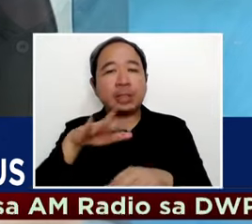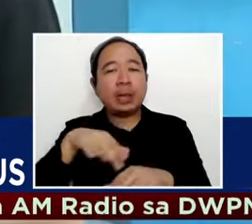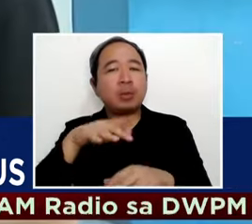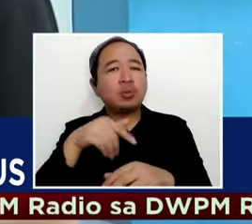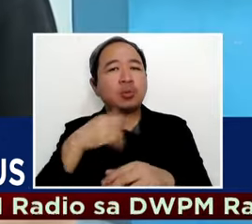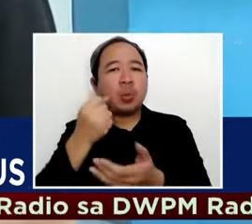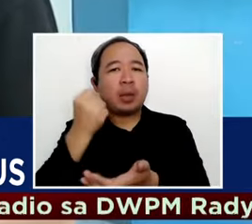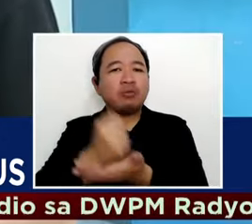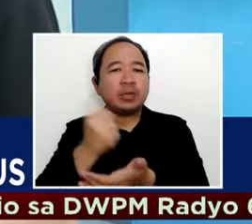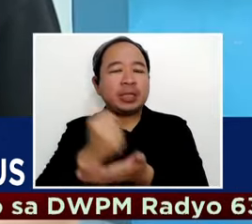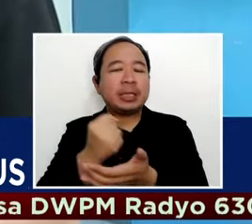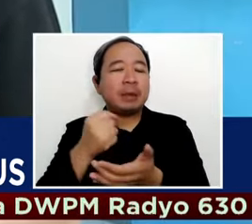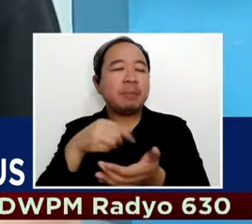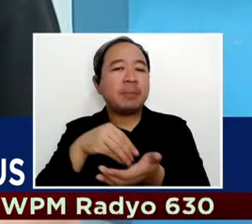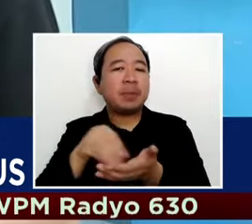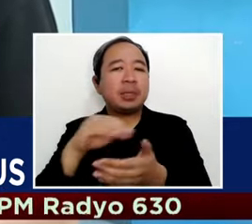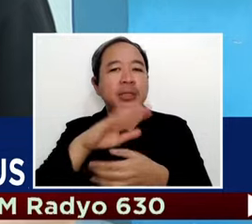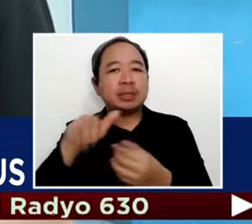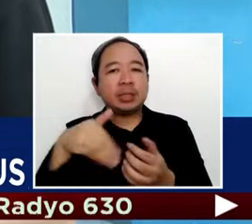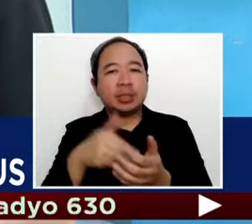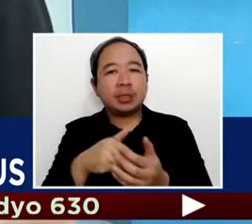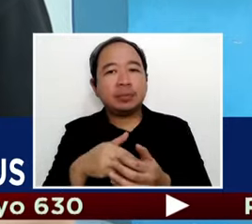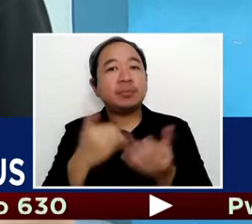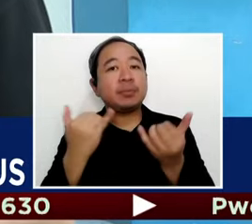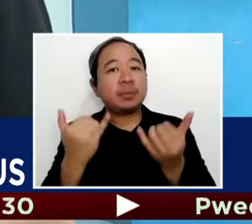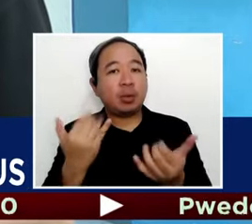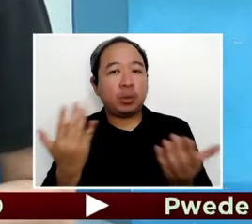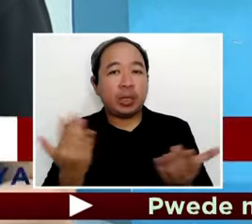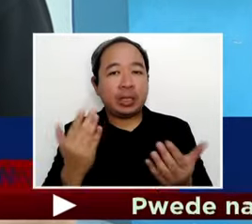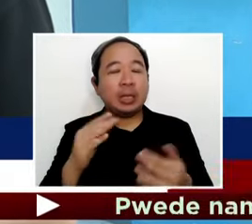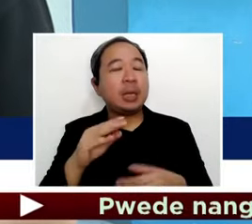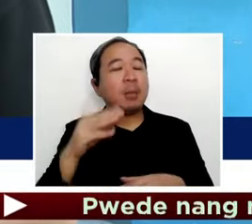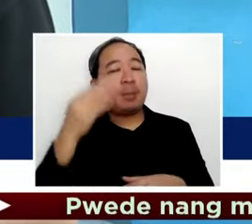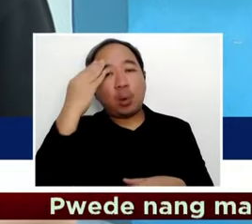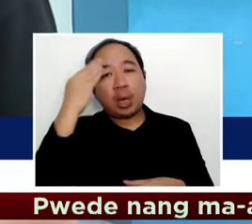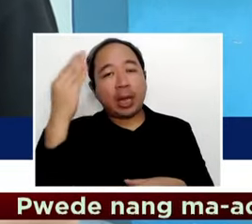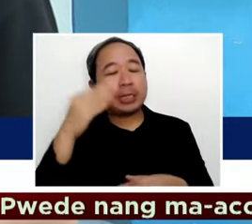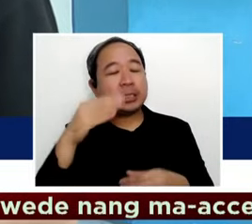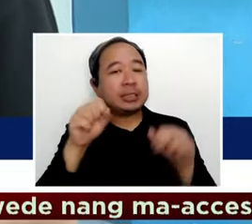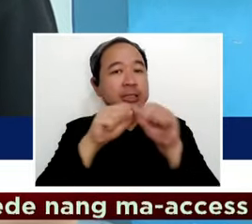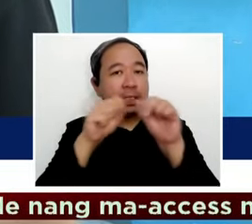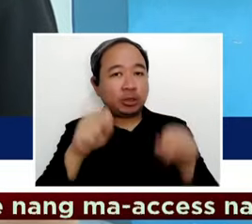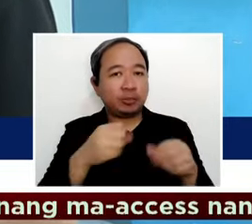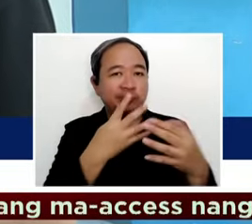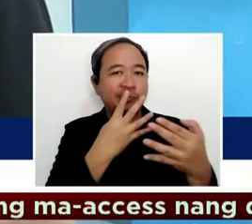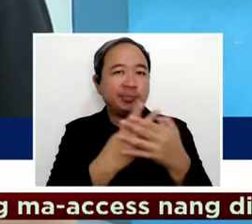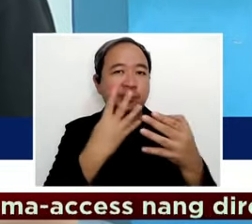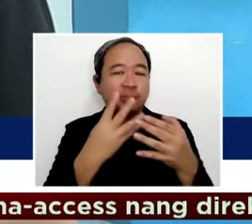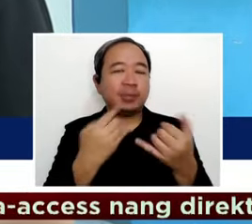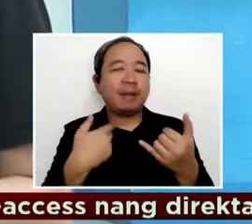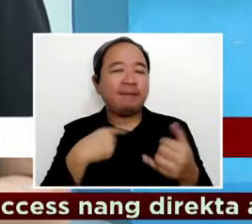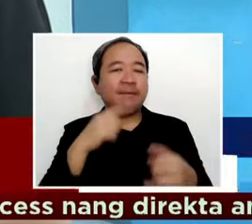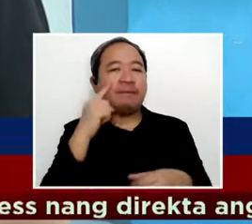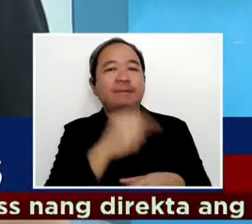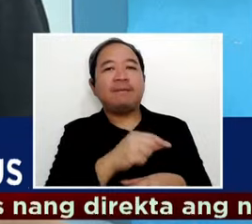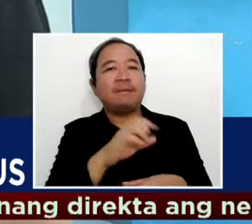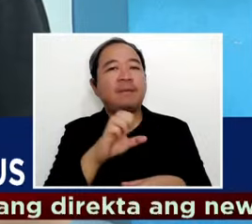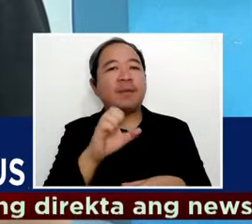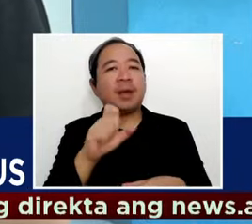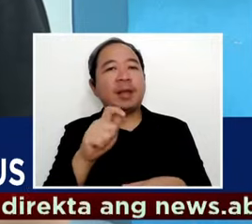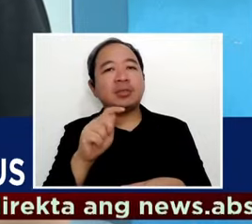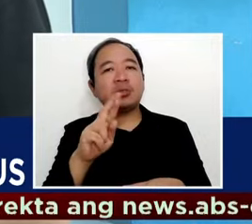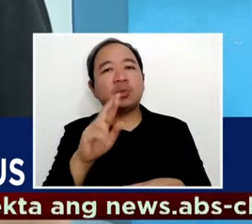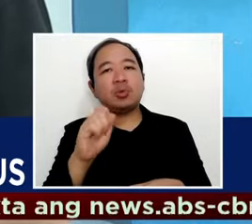center. Nakakulong na ngayon dito sa Mikawayan Police Station ang dalawang suspect na mahaharap sa reklamong extortion.